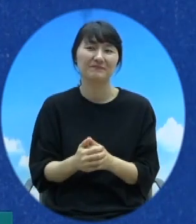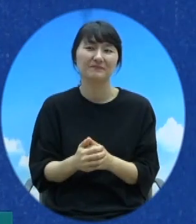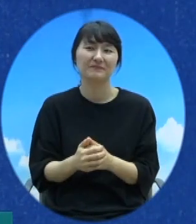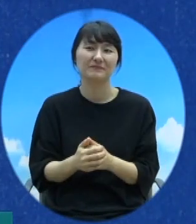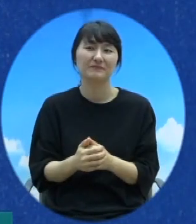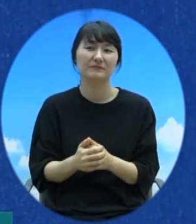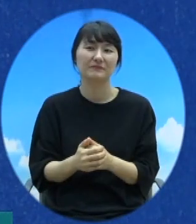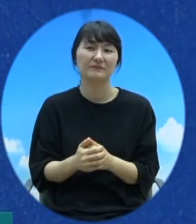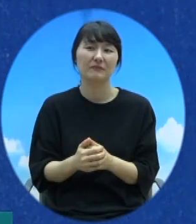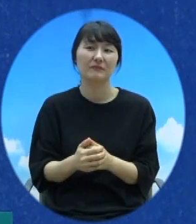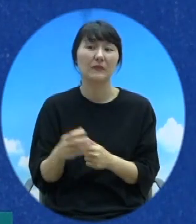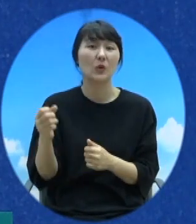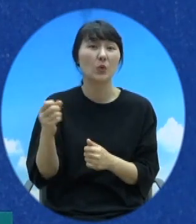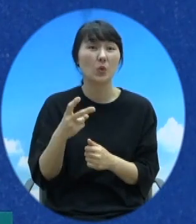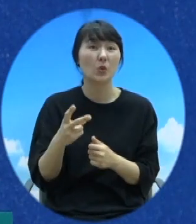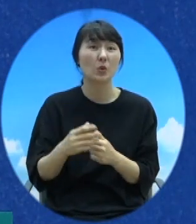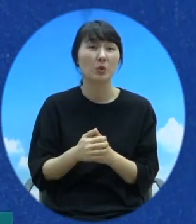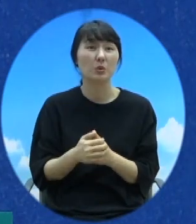더구나